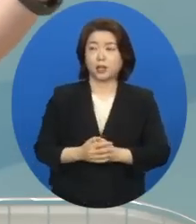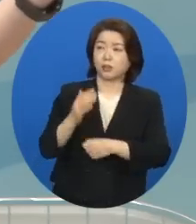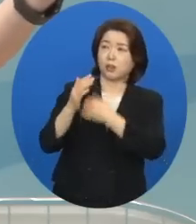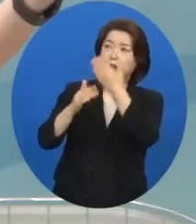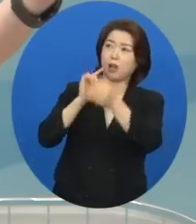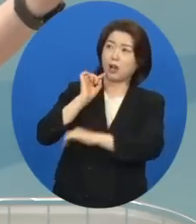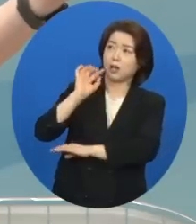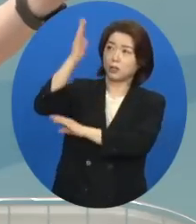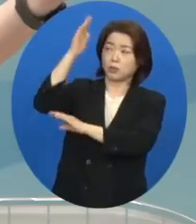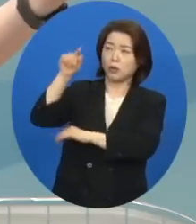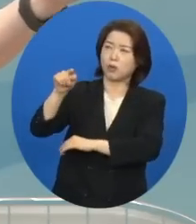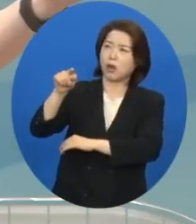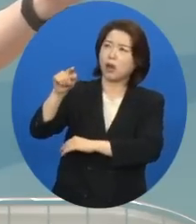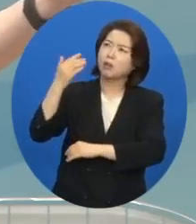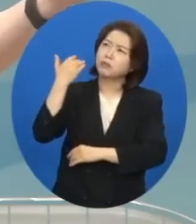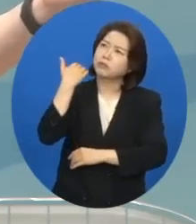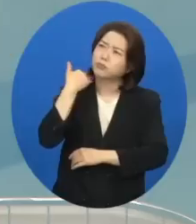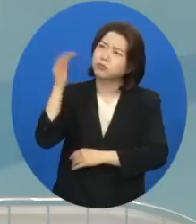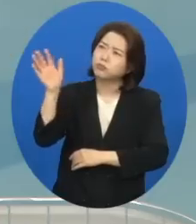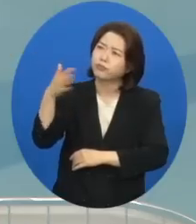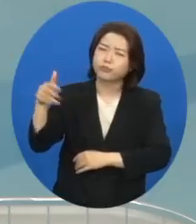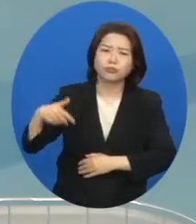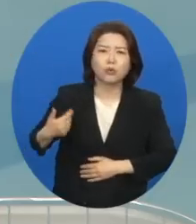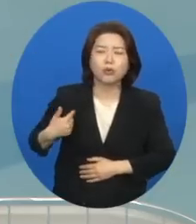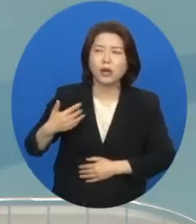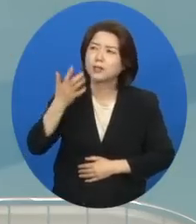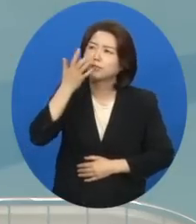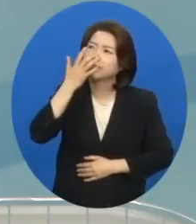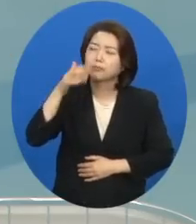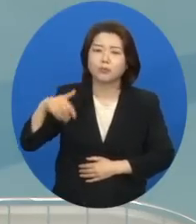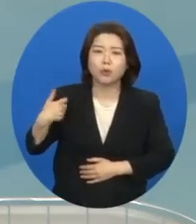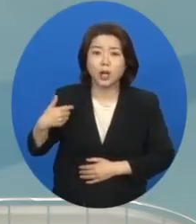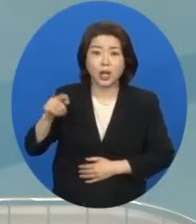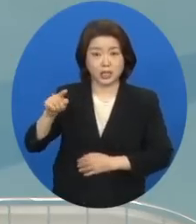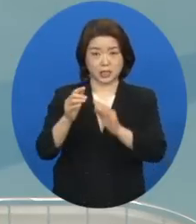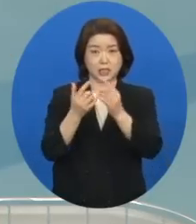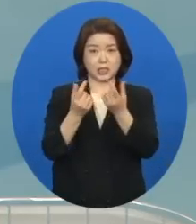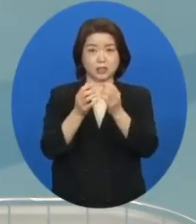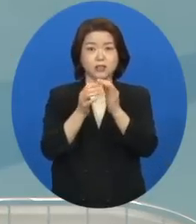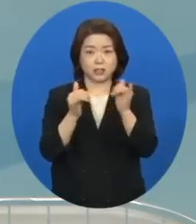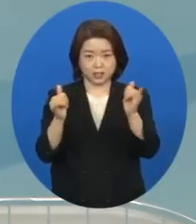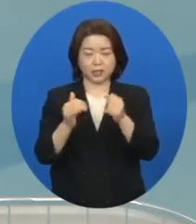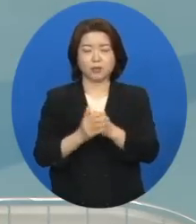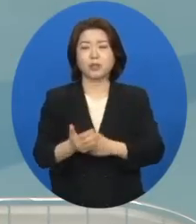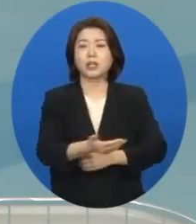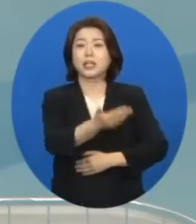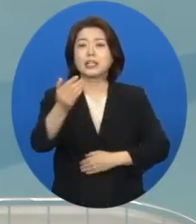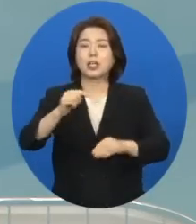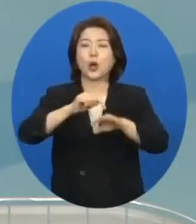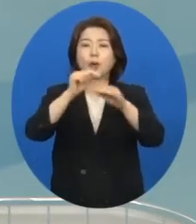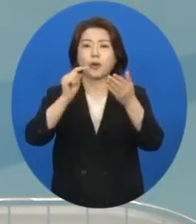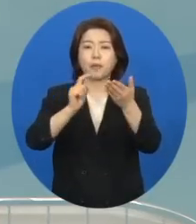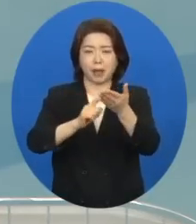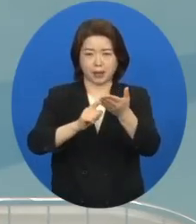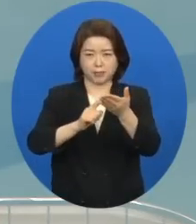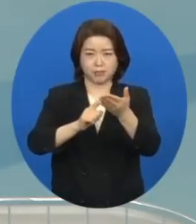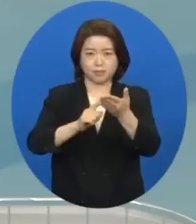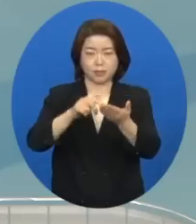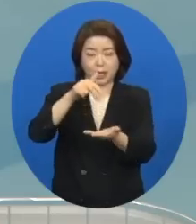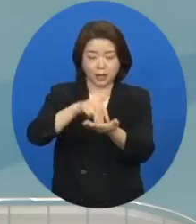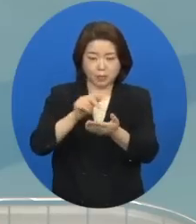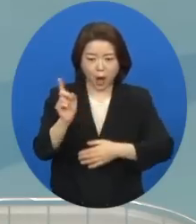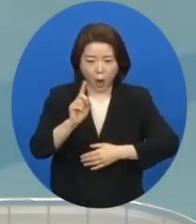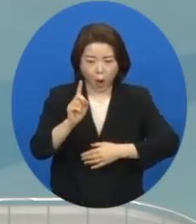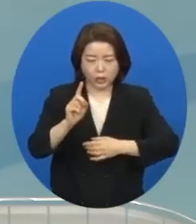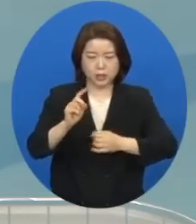하나님의 영광은 잘 모르겠다. 이러신 분들은 여러분의 마음 상태가